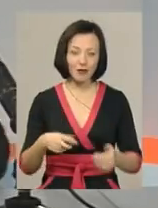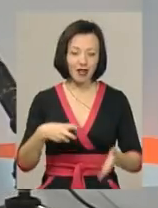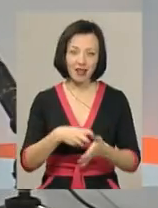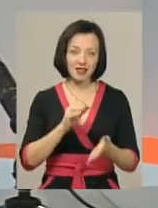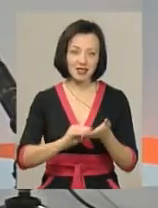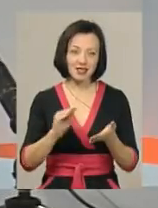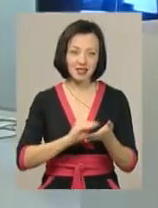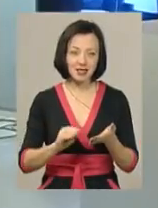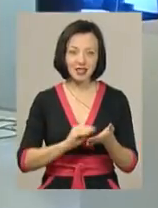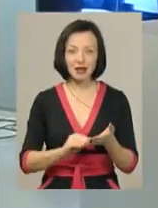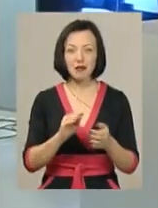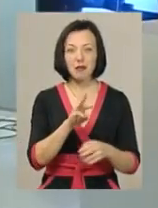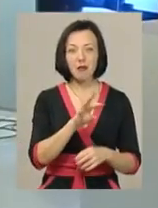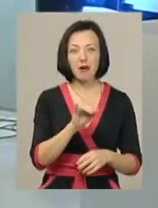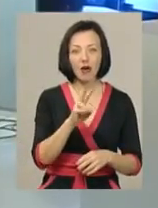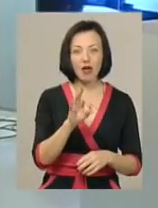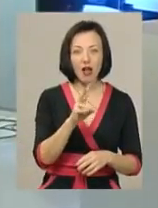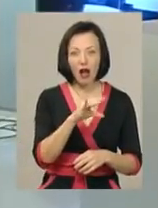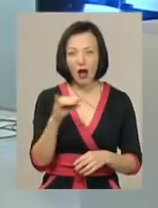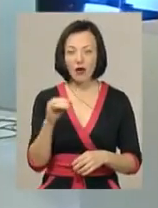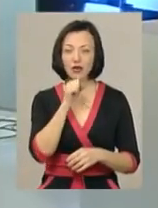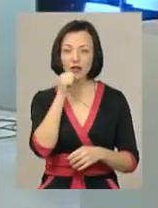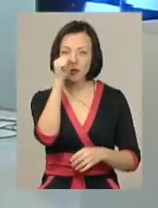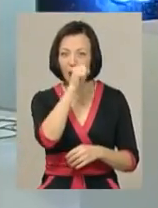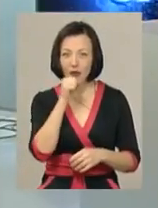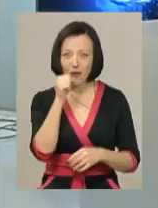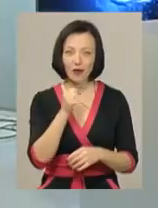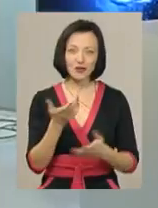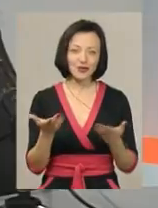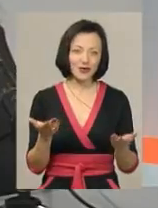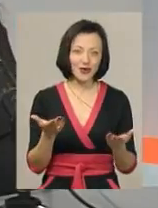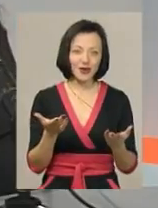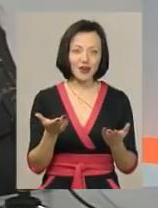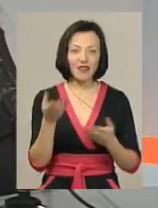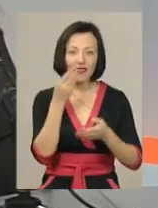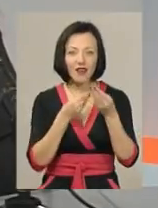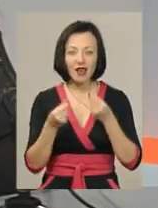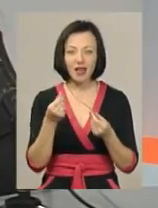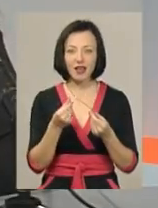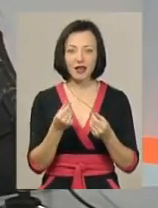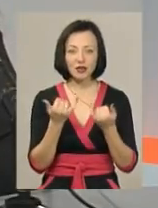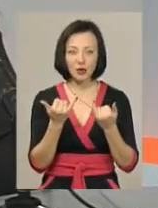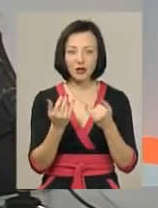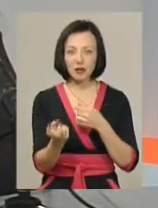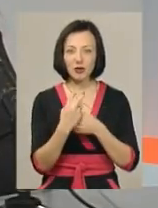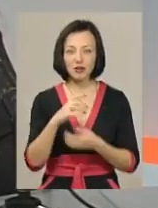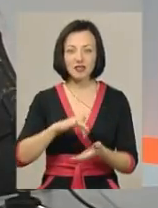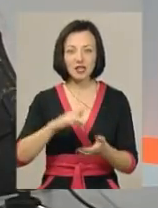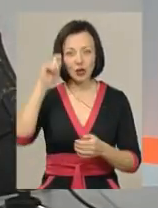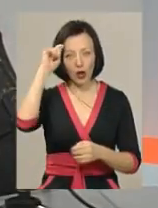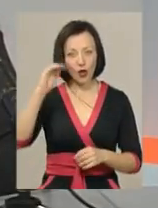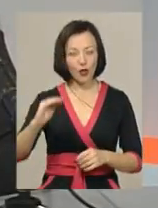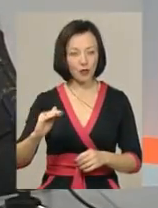так листи і Микола і Миколая і Діду Морозу І от сьогодні сьогодні до речі прийшов у нас до нас в центр